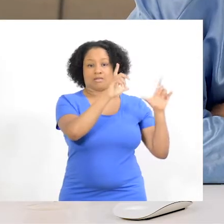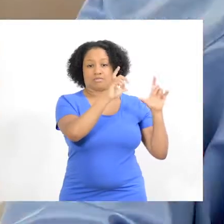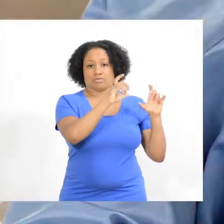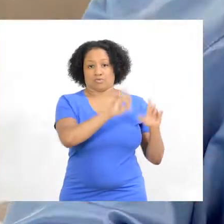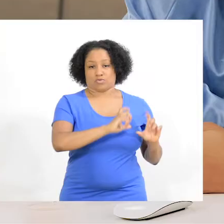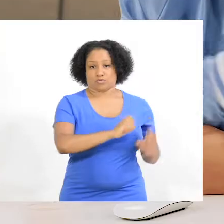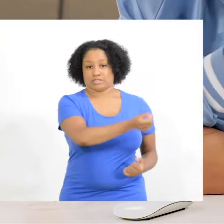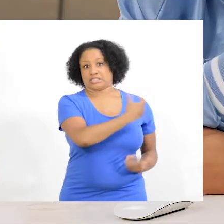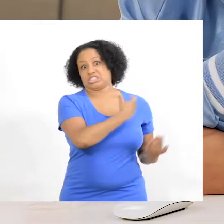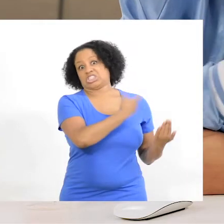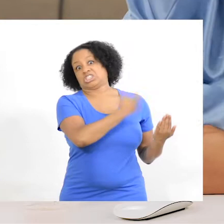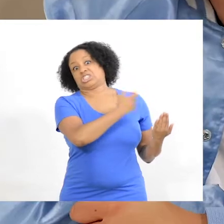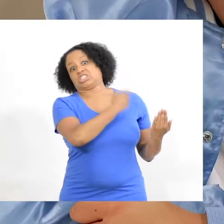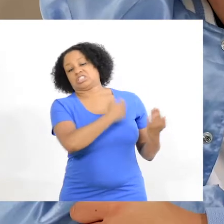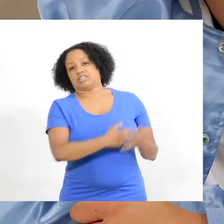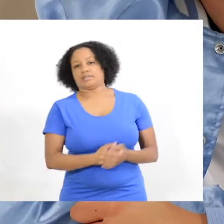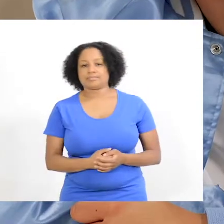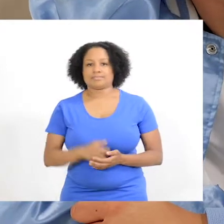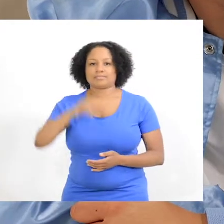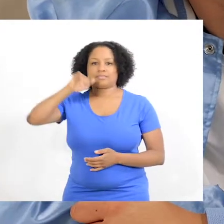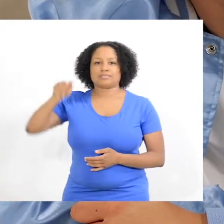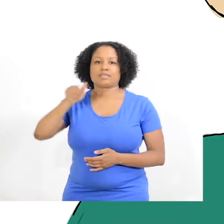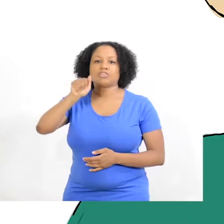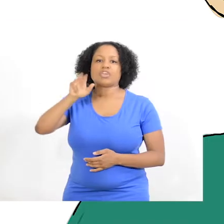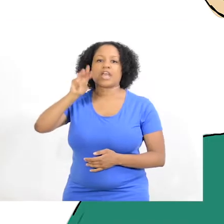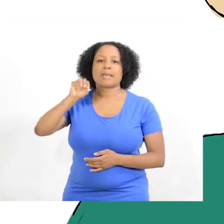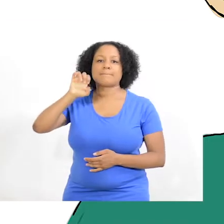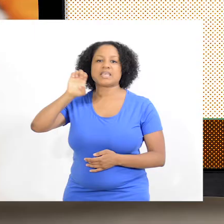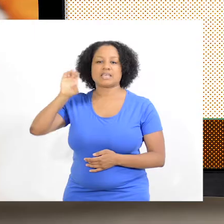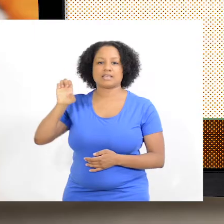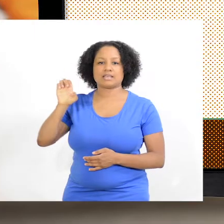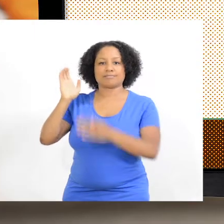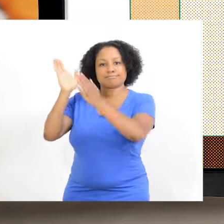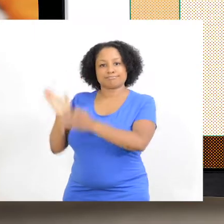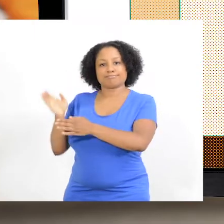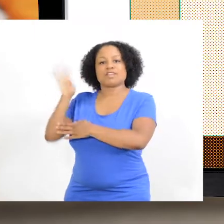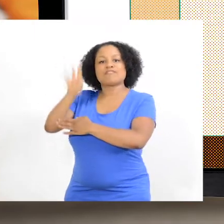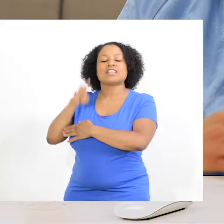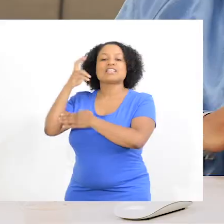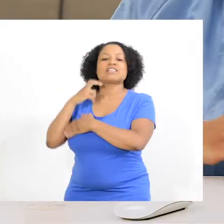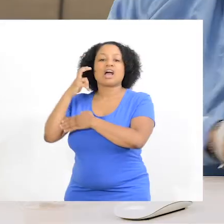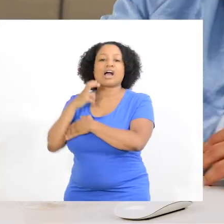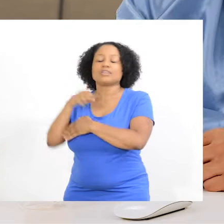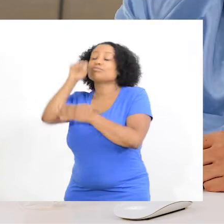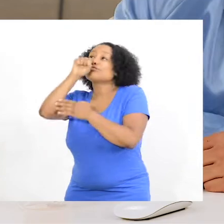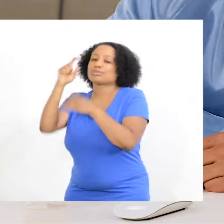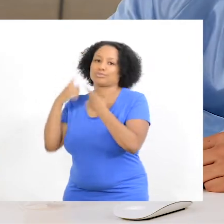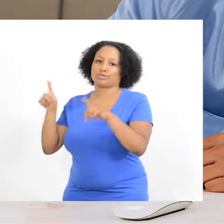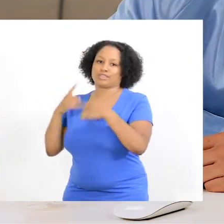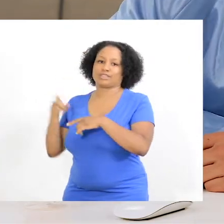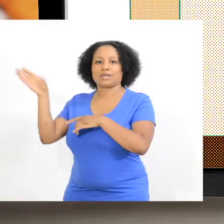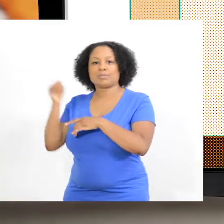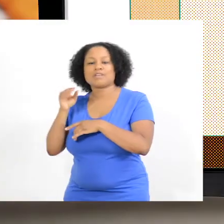Nachrichten. Oder Jamie. Hi, ich bin Jamie, ich bin 14 und liebe Musik. Jamie wohnt bei seinem Vater. Der arbeitet leider viel